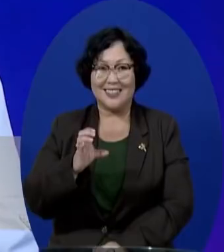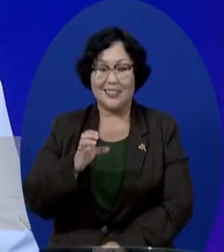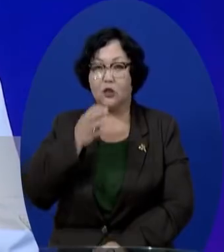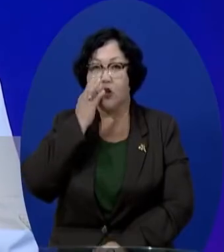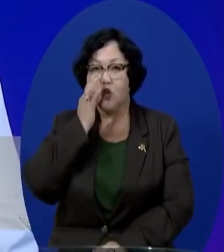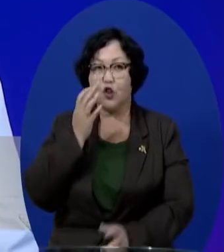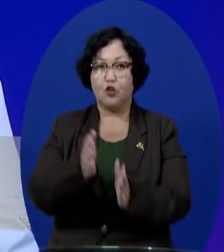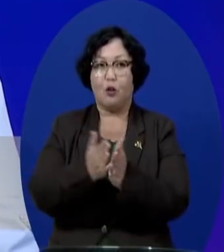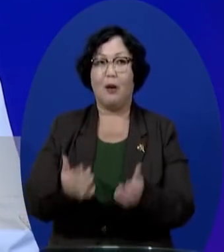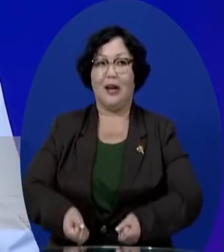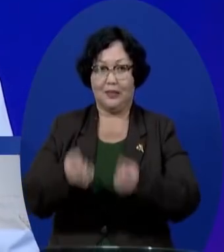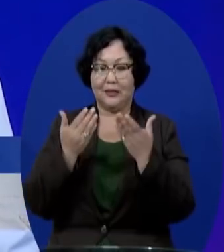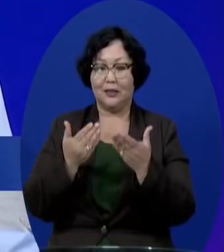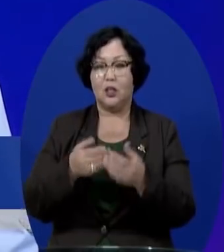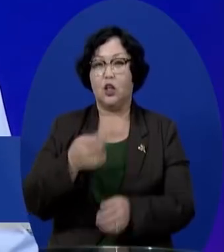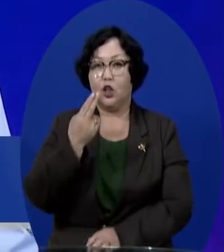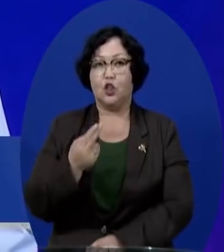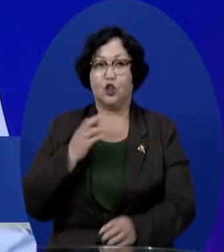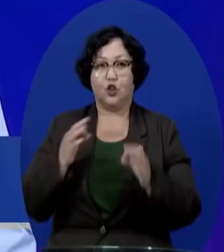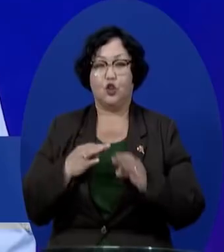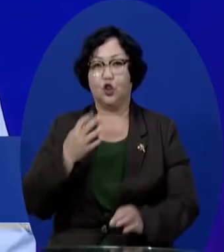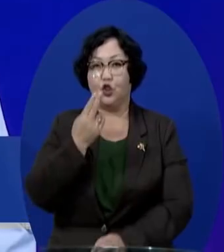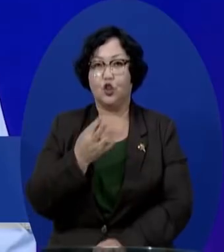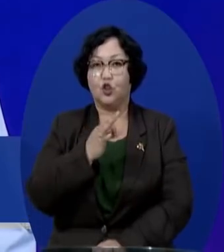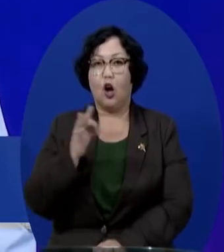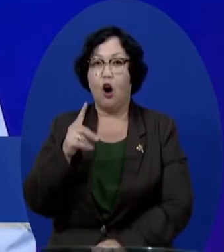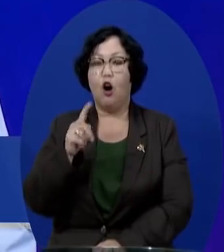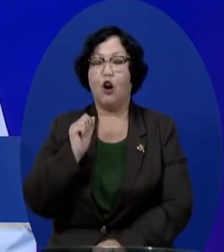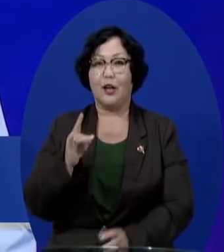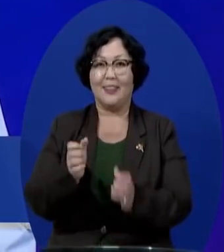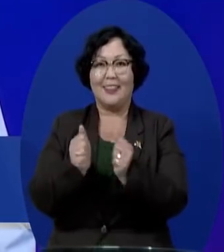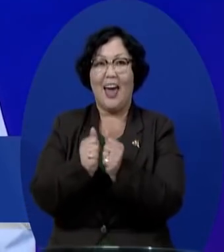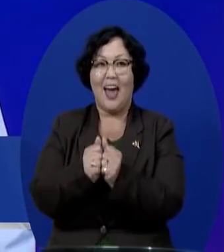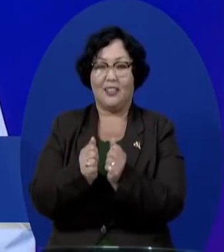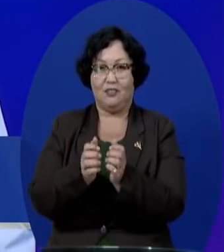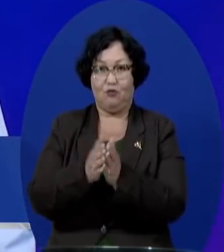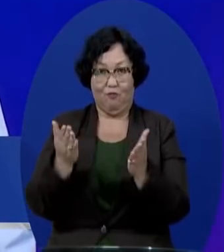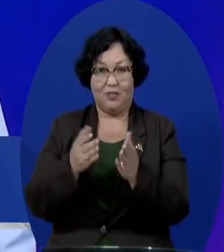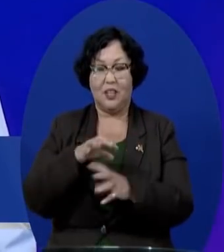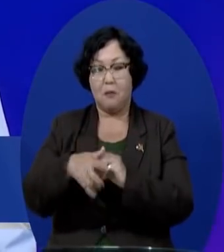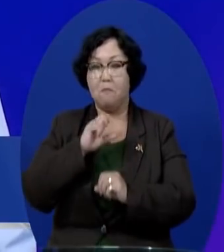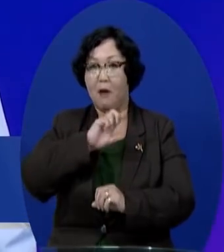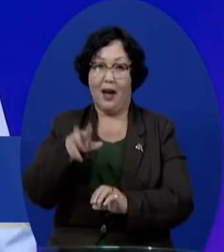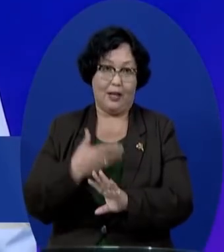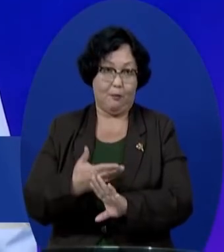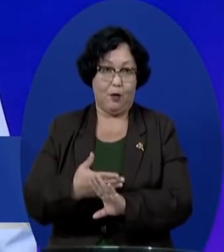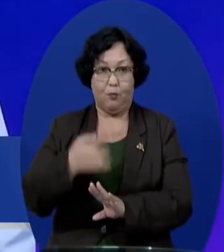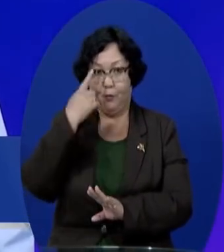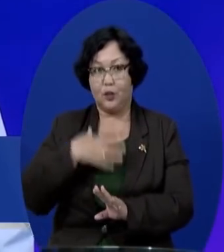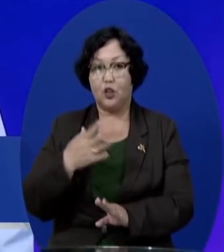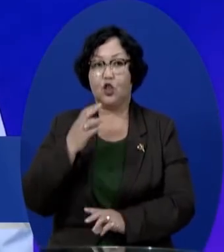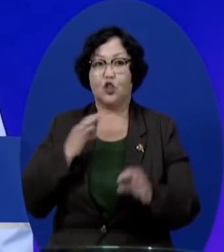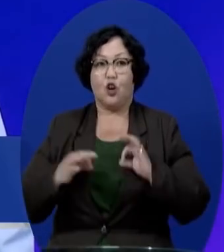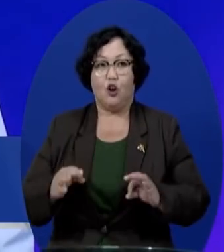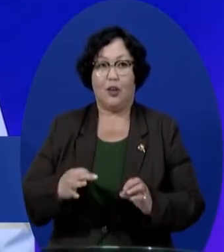За цоохор найз гэдэг бүтээлээс сэдвүүлээ Дэлхийн байгаль хамгаалал сангийн Монгол дахь хөтөлбөрийн газар анх удаага цоохор